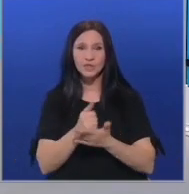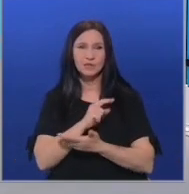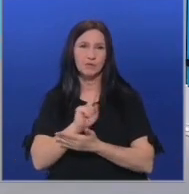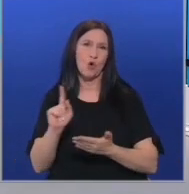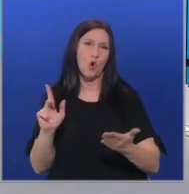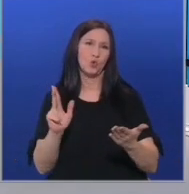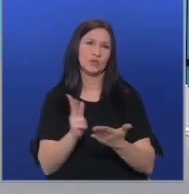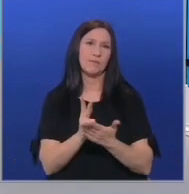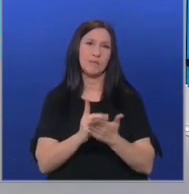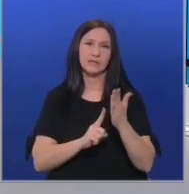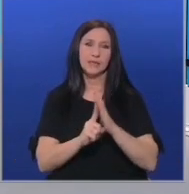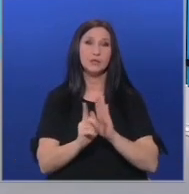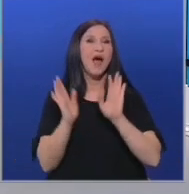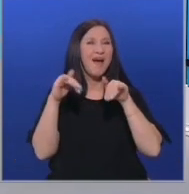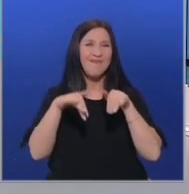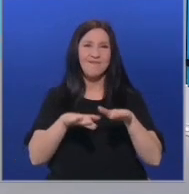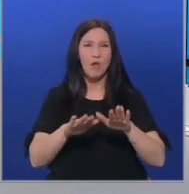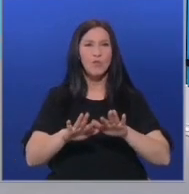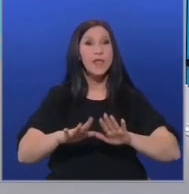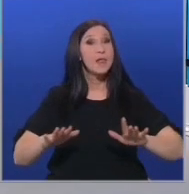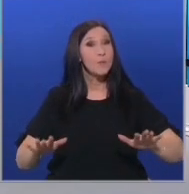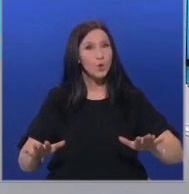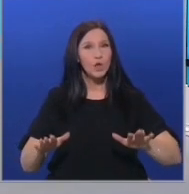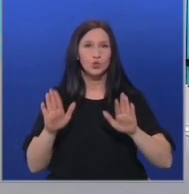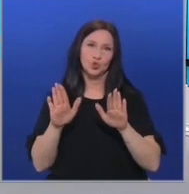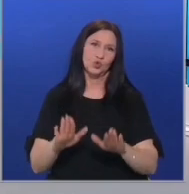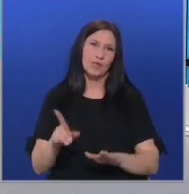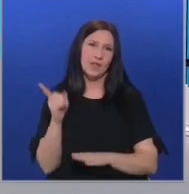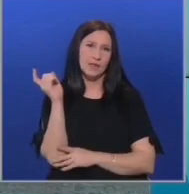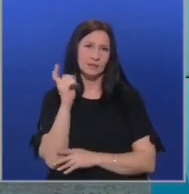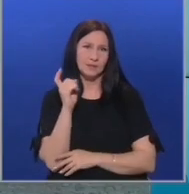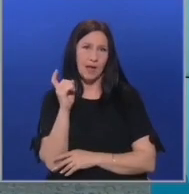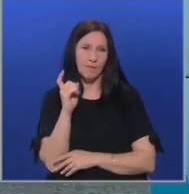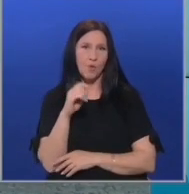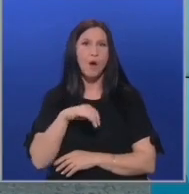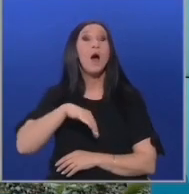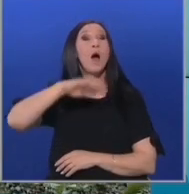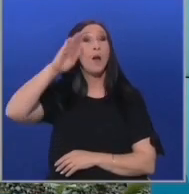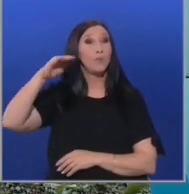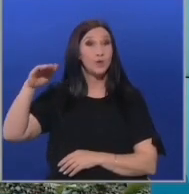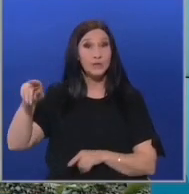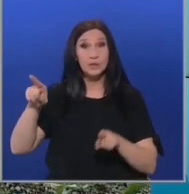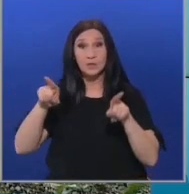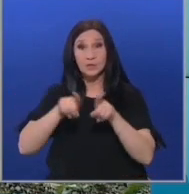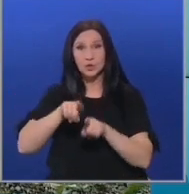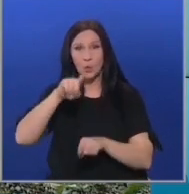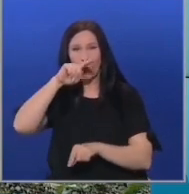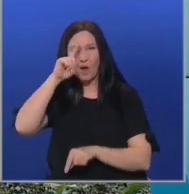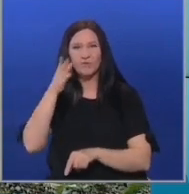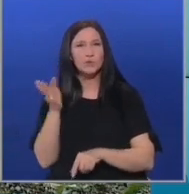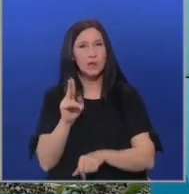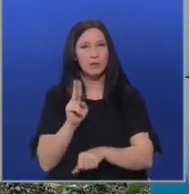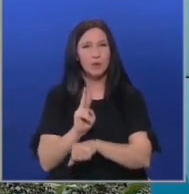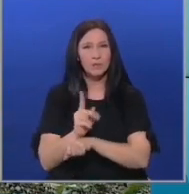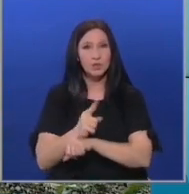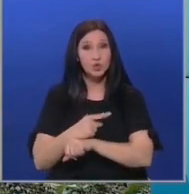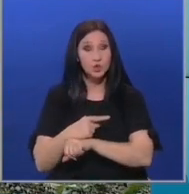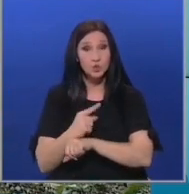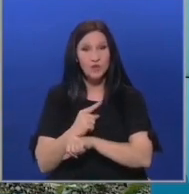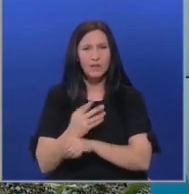до 18 градуса, а вълнението на морето ще остане слабо. И в планините, също главно в